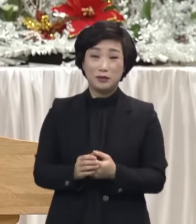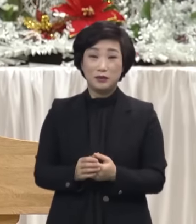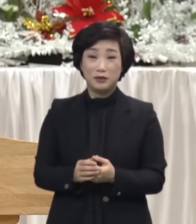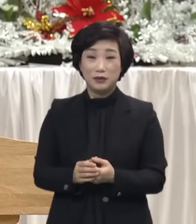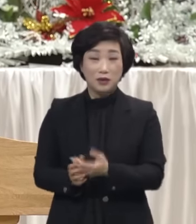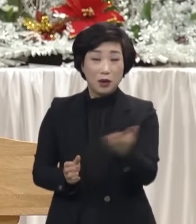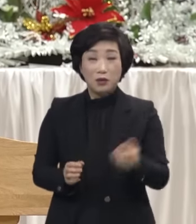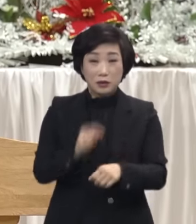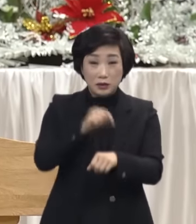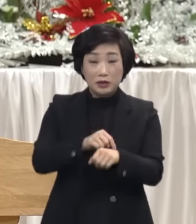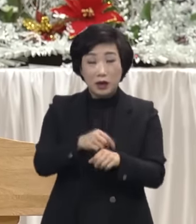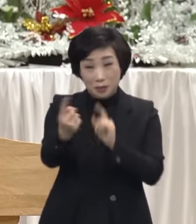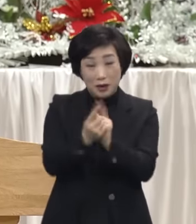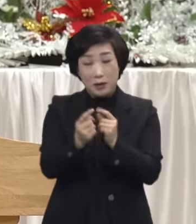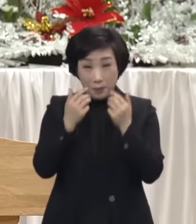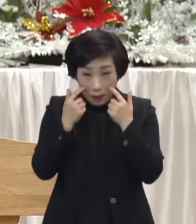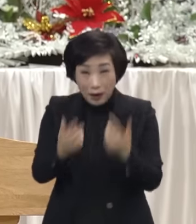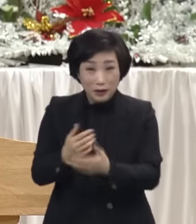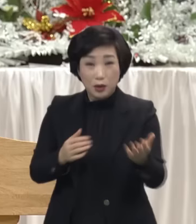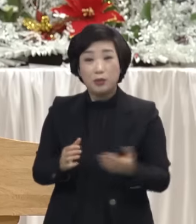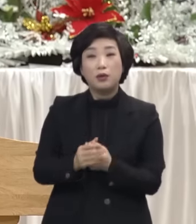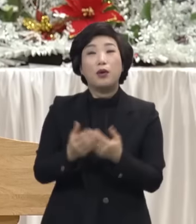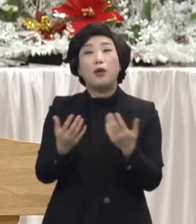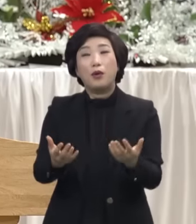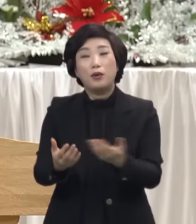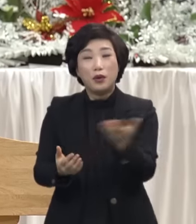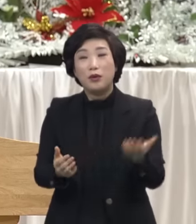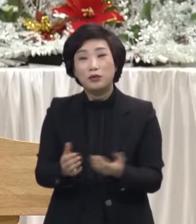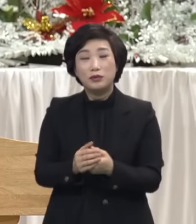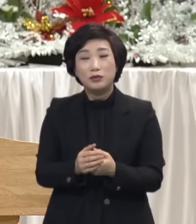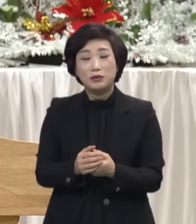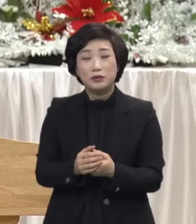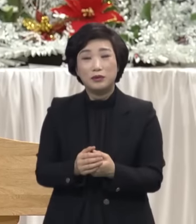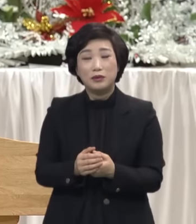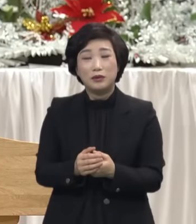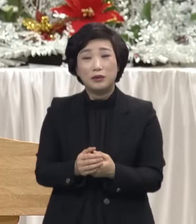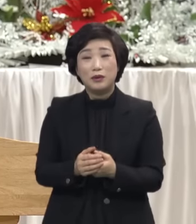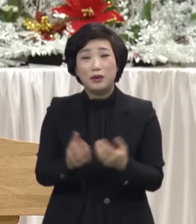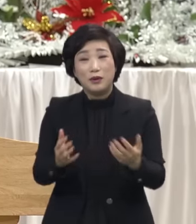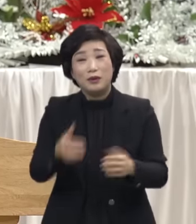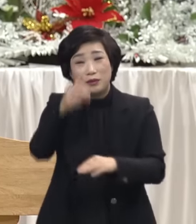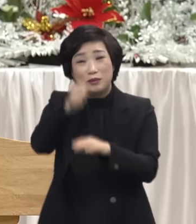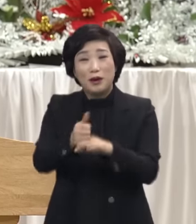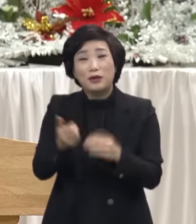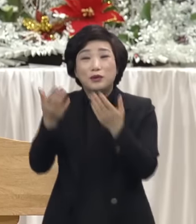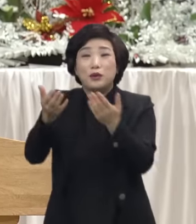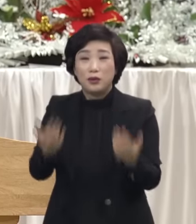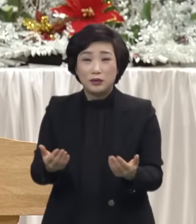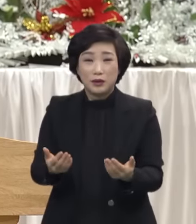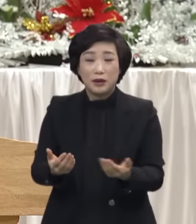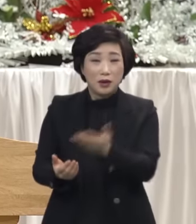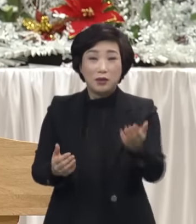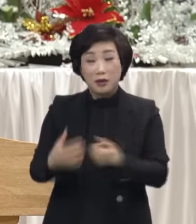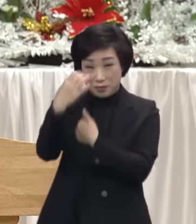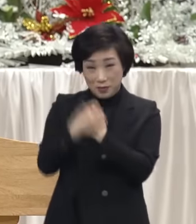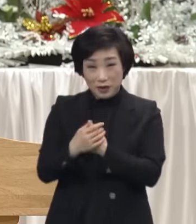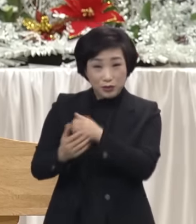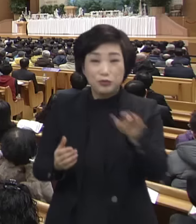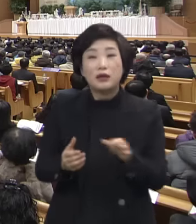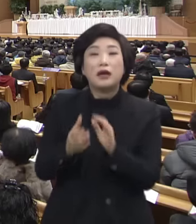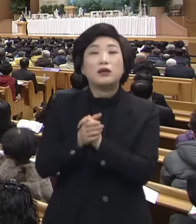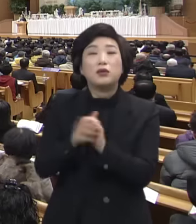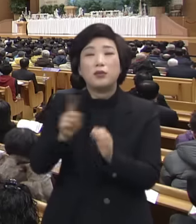당신에게 꼭 있을 텐데, 그 타임은 비껴갈 수 없을 텐데. 그래서 맡은 자가 구할 것은